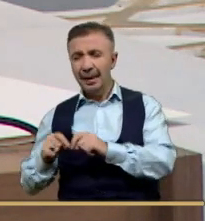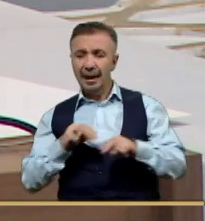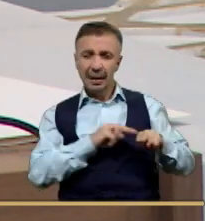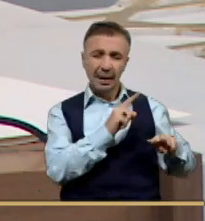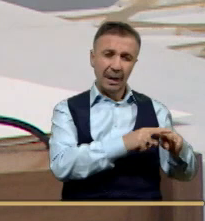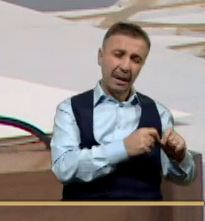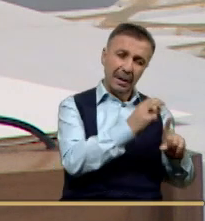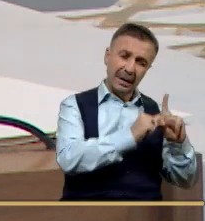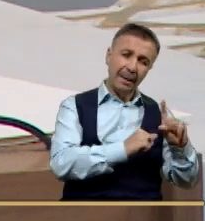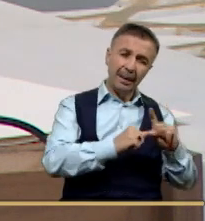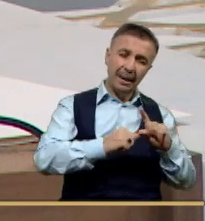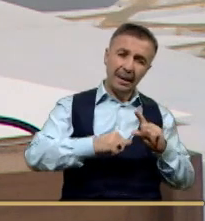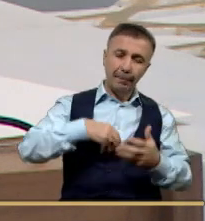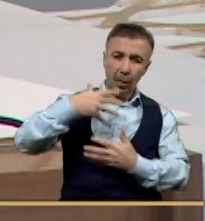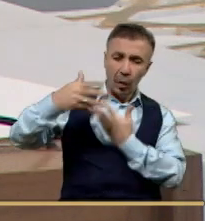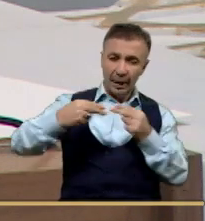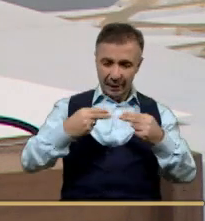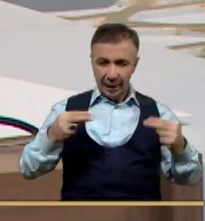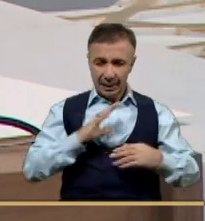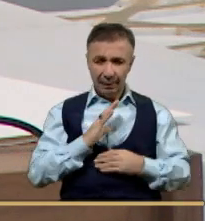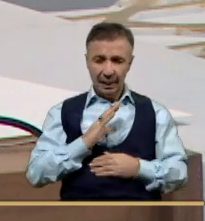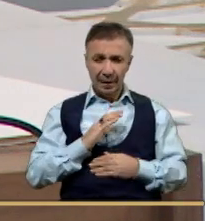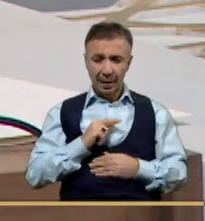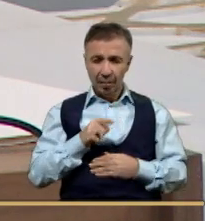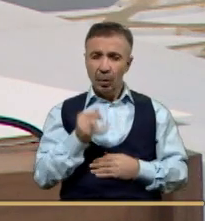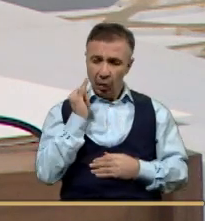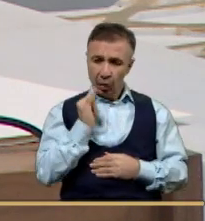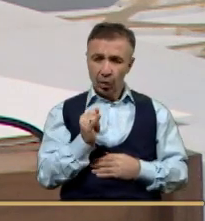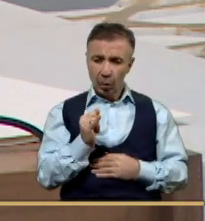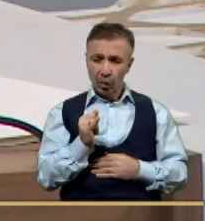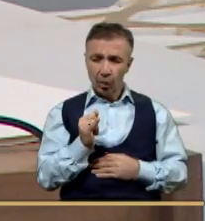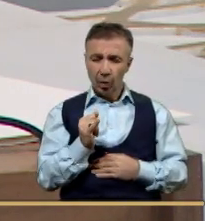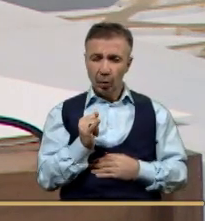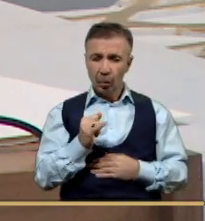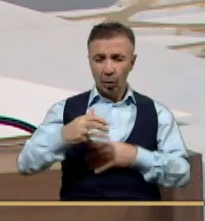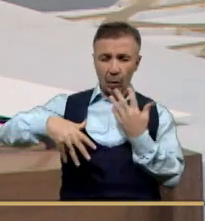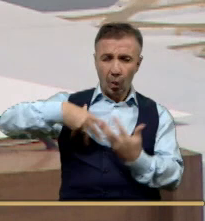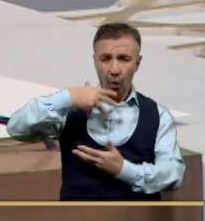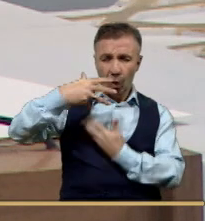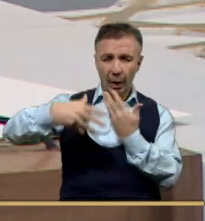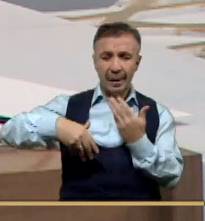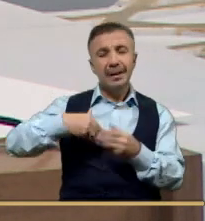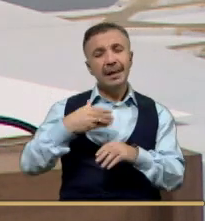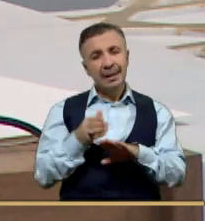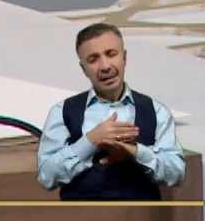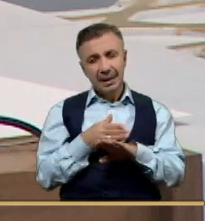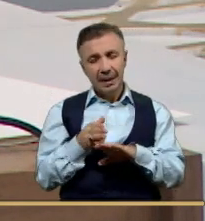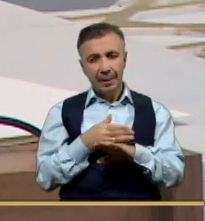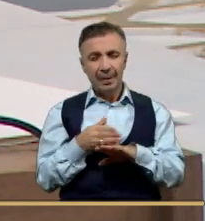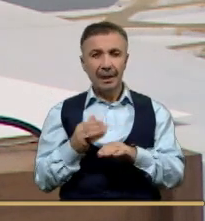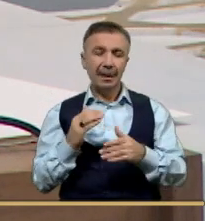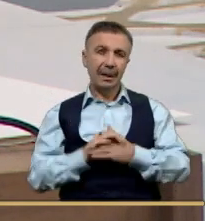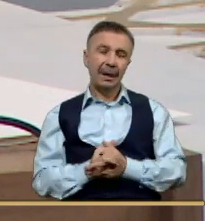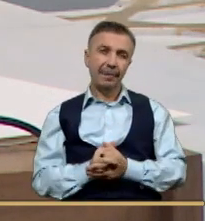bundan dolayı, bu kötü sonuçtan, kötü olaydan dolayı, ketebne